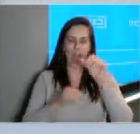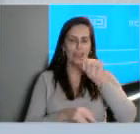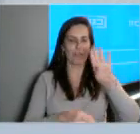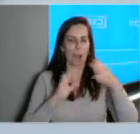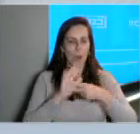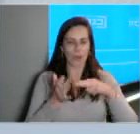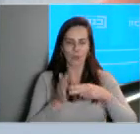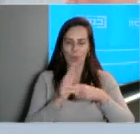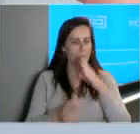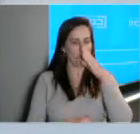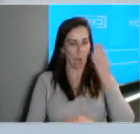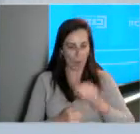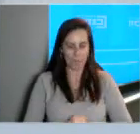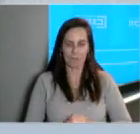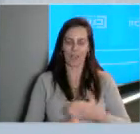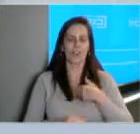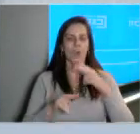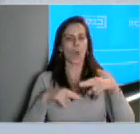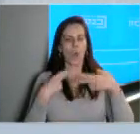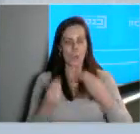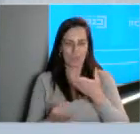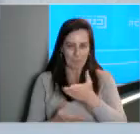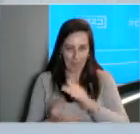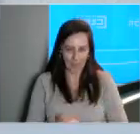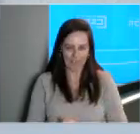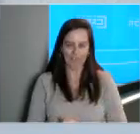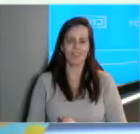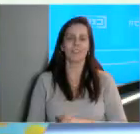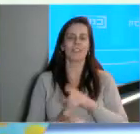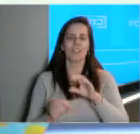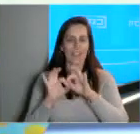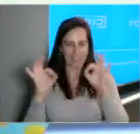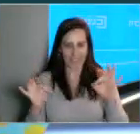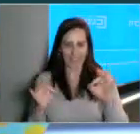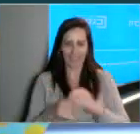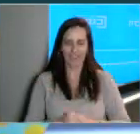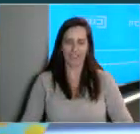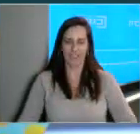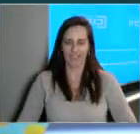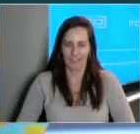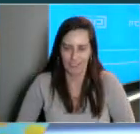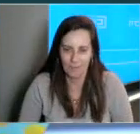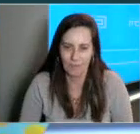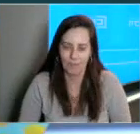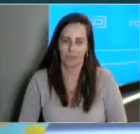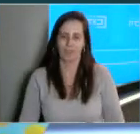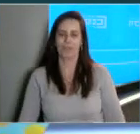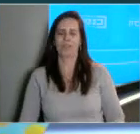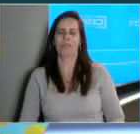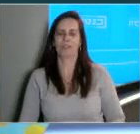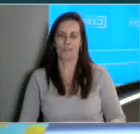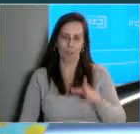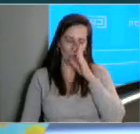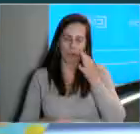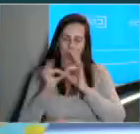ב' בפוליטיקה, תוכנית פורים. אנחנו חוזרים למשה גרינבלד שהתחיל את הרעיון, גרינברג. גרינברג. בסדר,